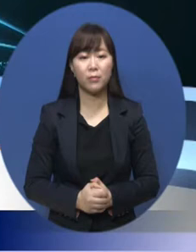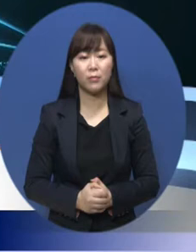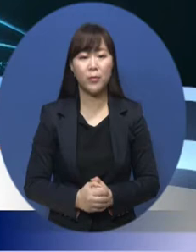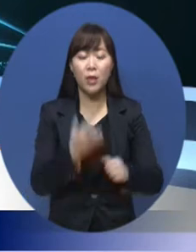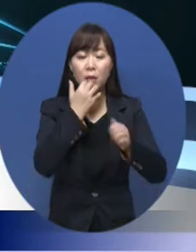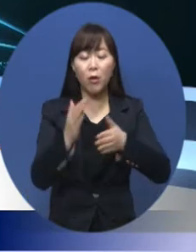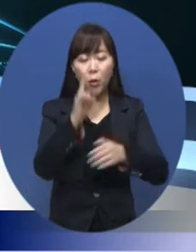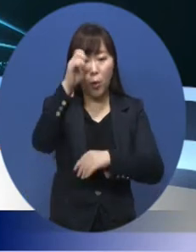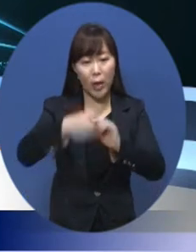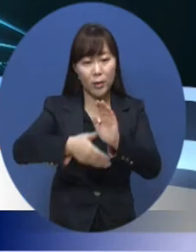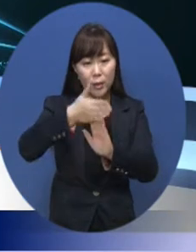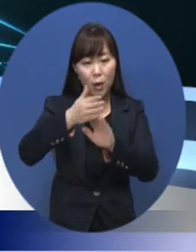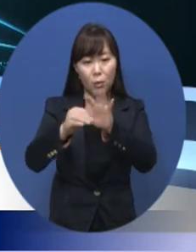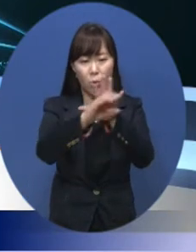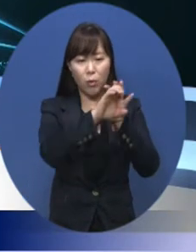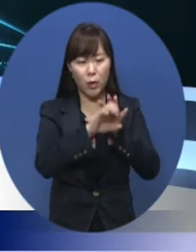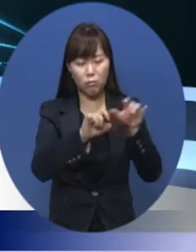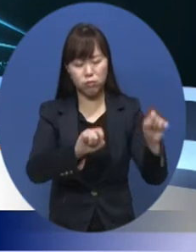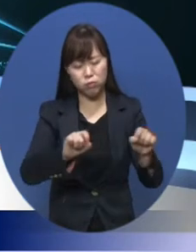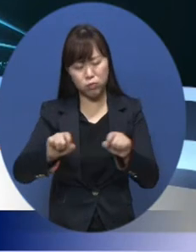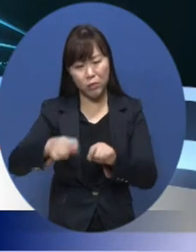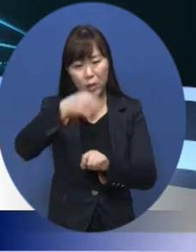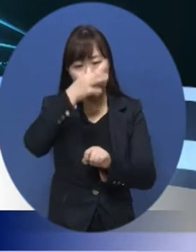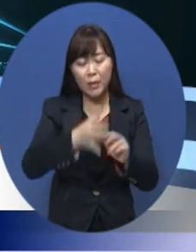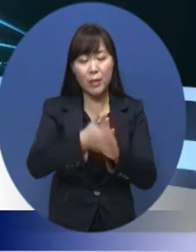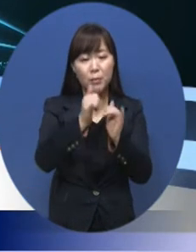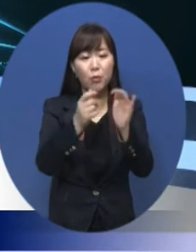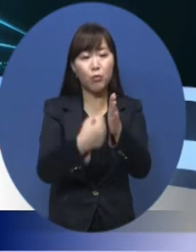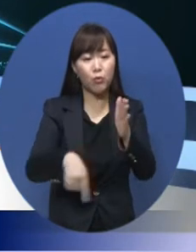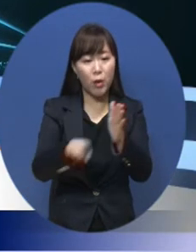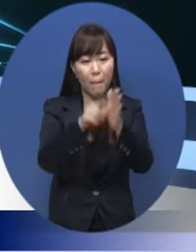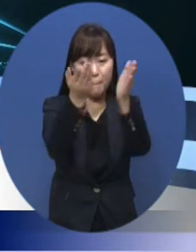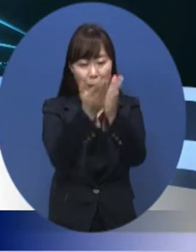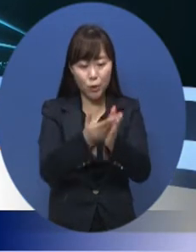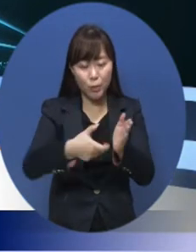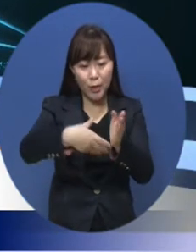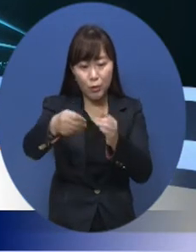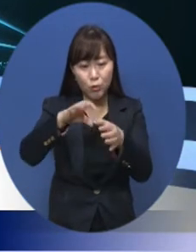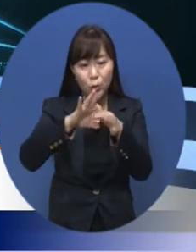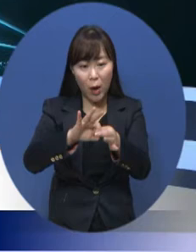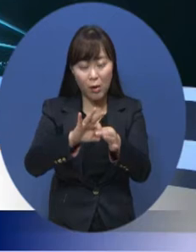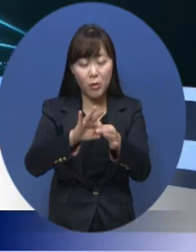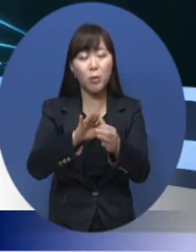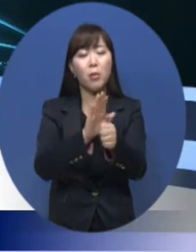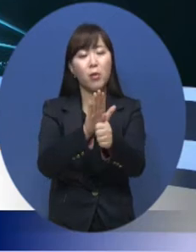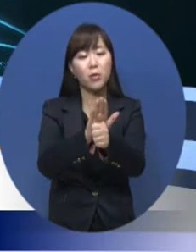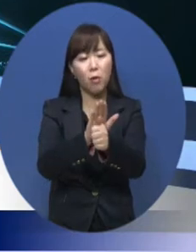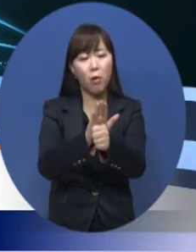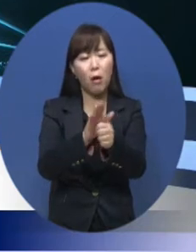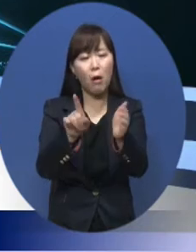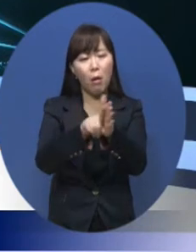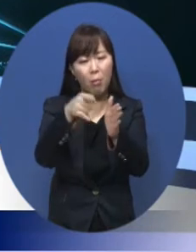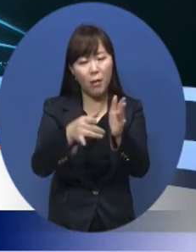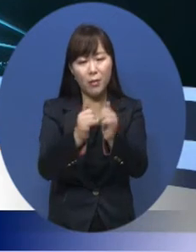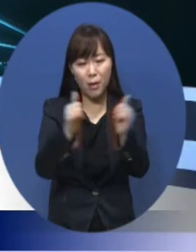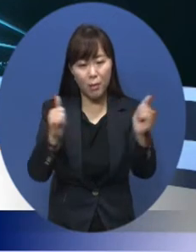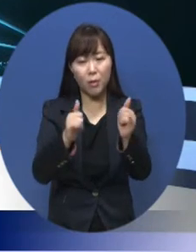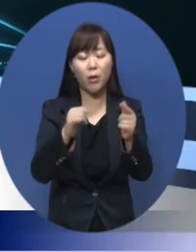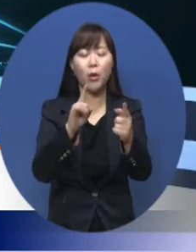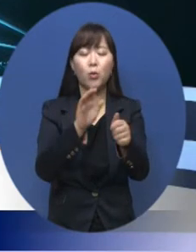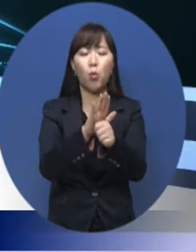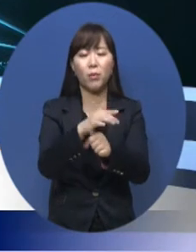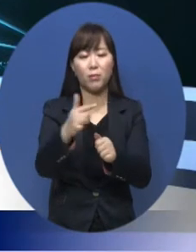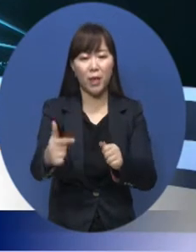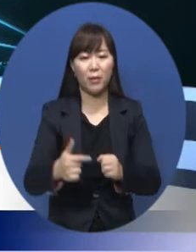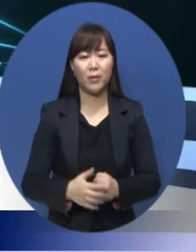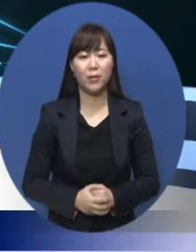경기도 고양시가 코로나19의 장기화로 힘든 시민들을 위한 맞춤 대출을 지원해 저신용 도민들에게 큰 도움이 되고